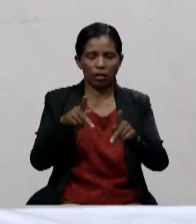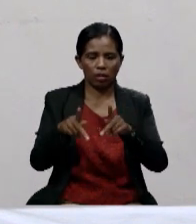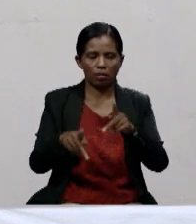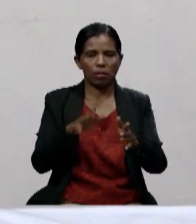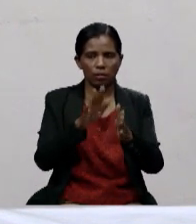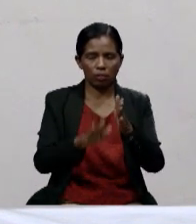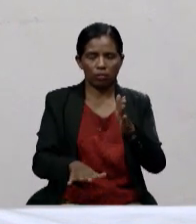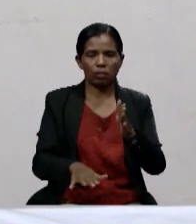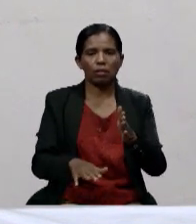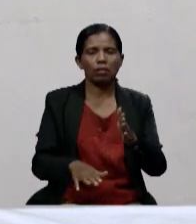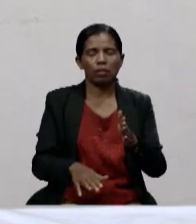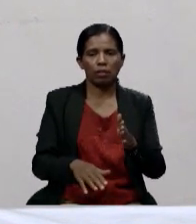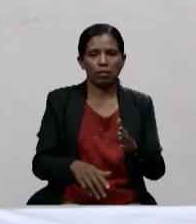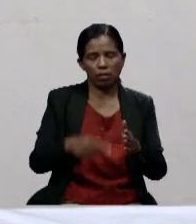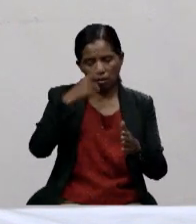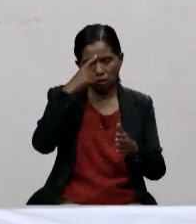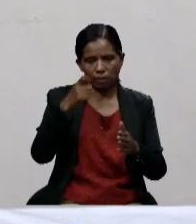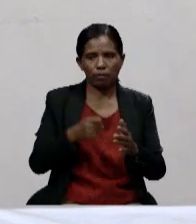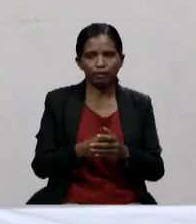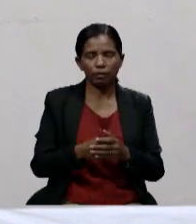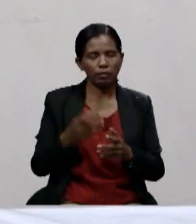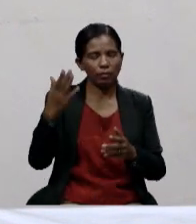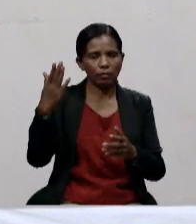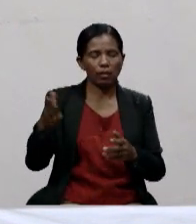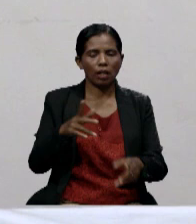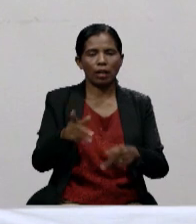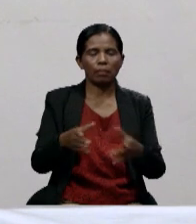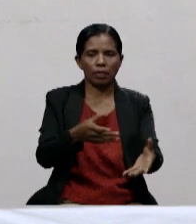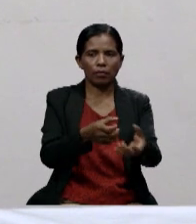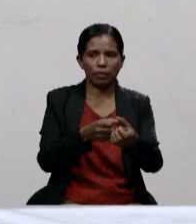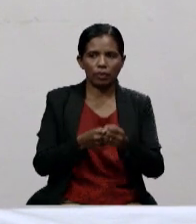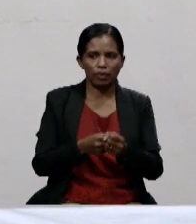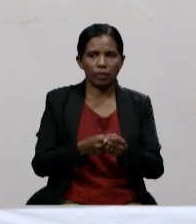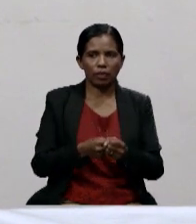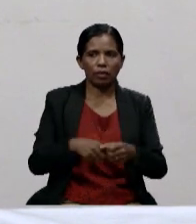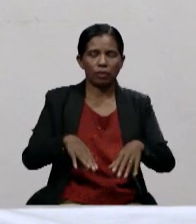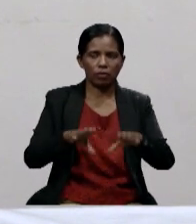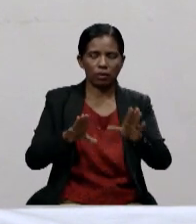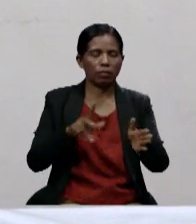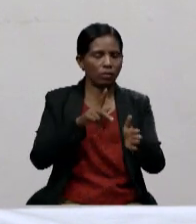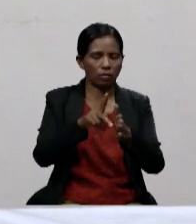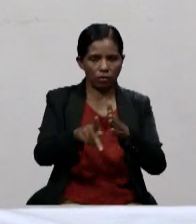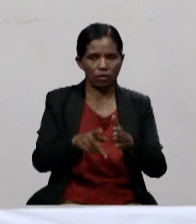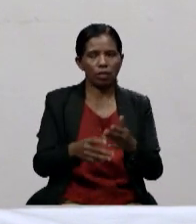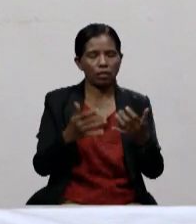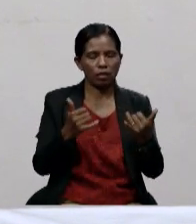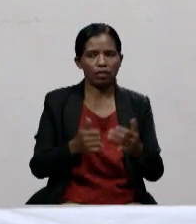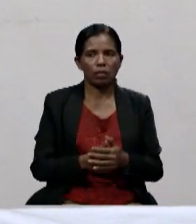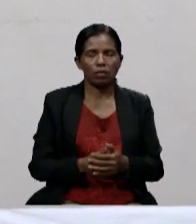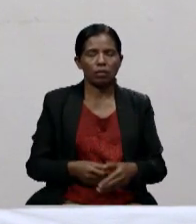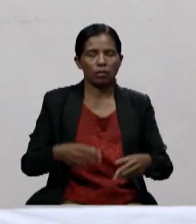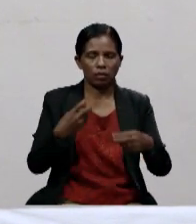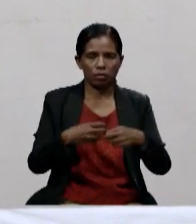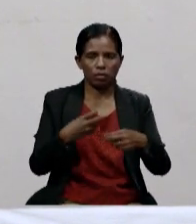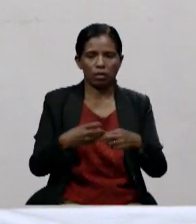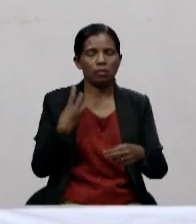pa bebek tamba iha kasa ilegal poti ninia tolum faan no oho. Ida nemos iha ko impactu ba